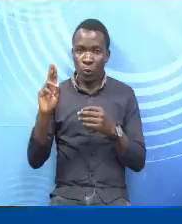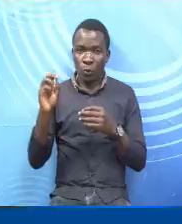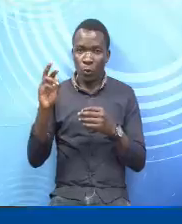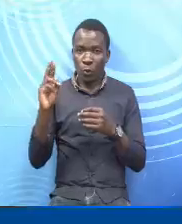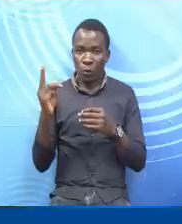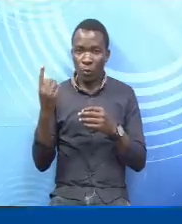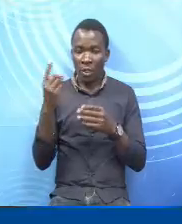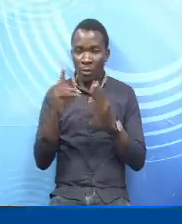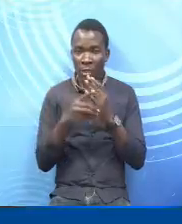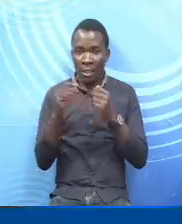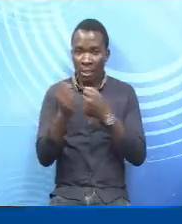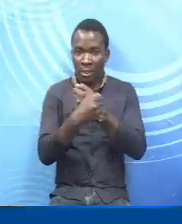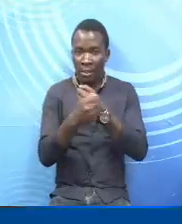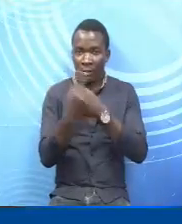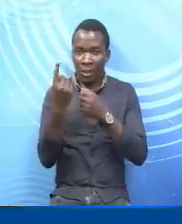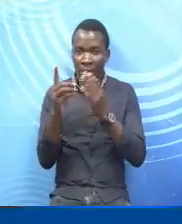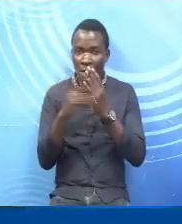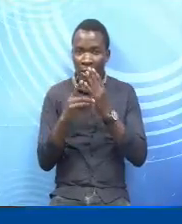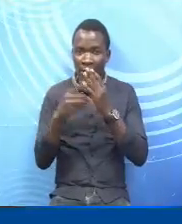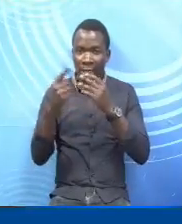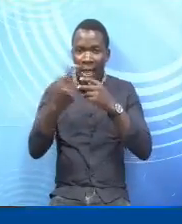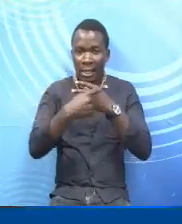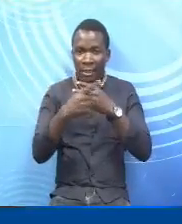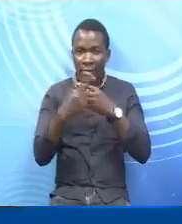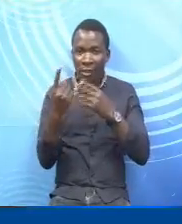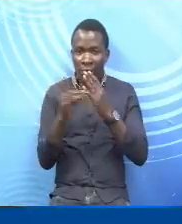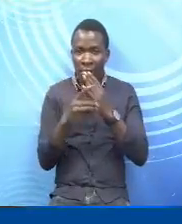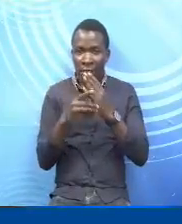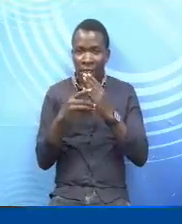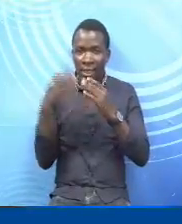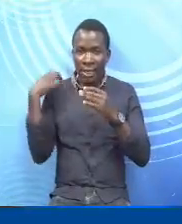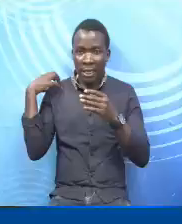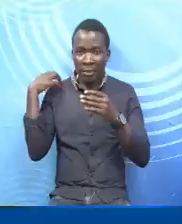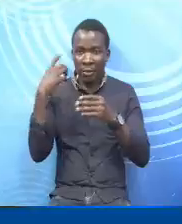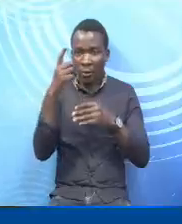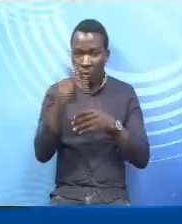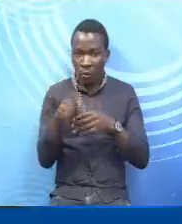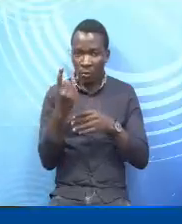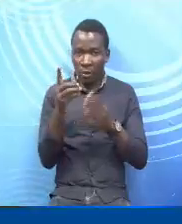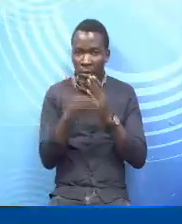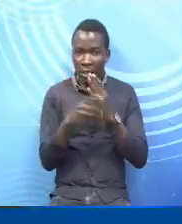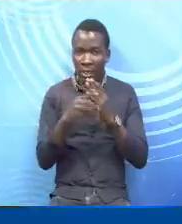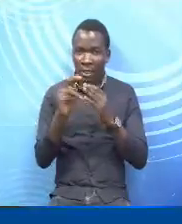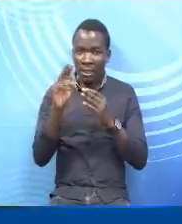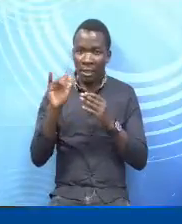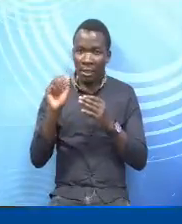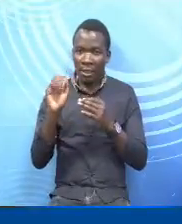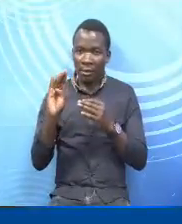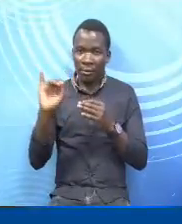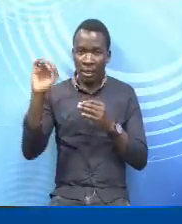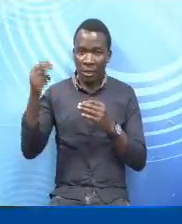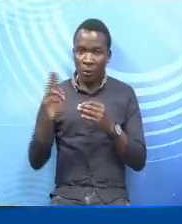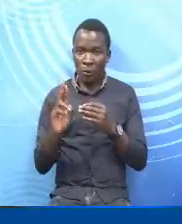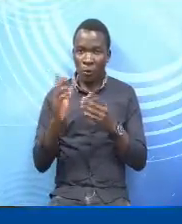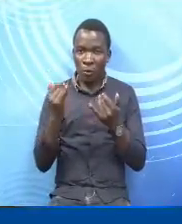Rubavu, 1 mu karere ka Gatsibo, 1 mu karere ka Bugesera ndetse n'umuntu umwe mu karere ka Nyabihu. Kuri uyu munsi